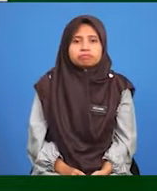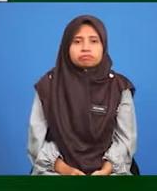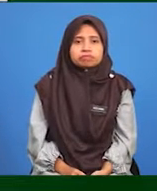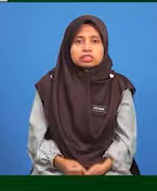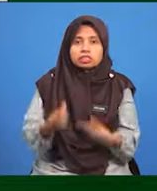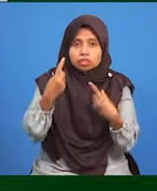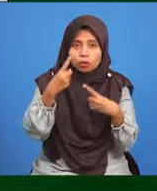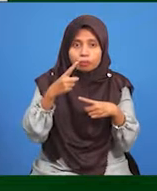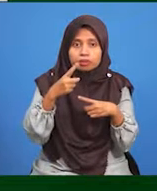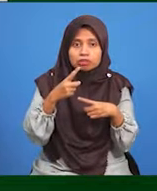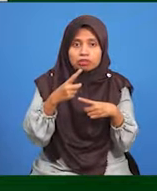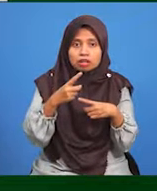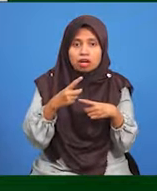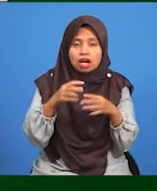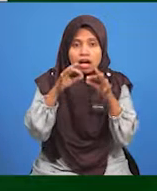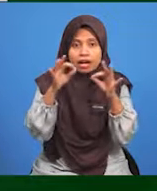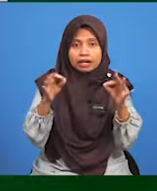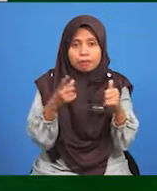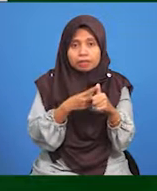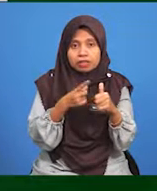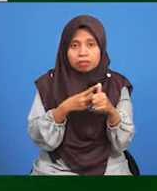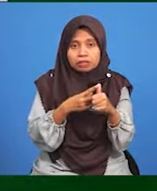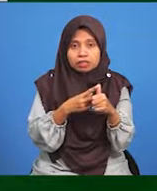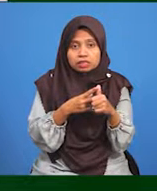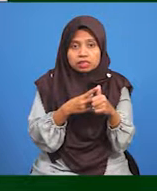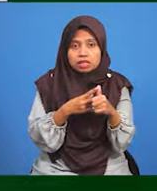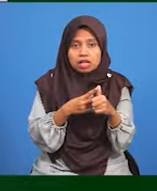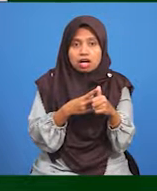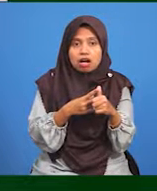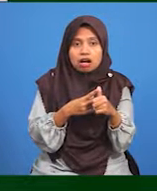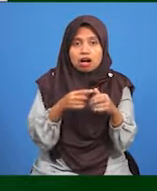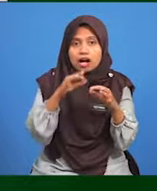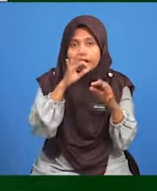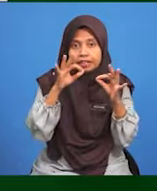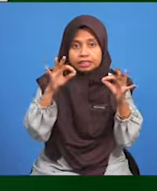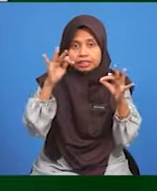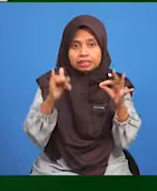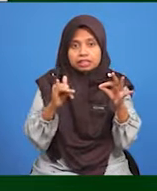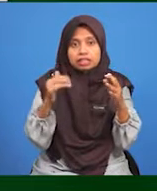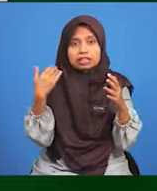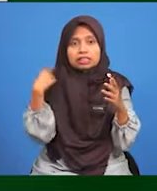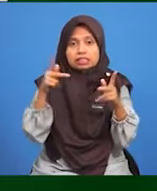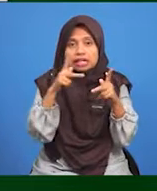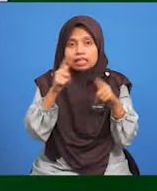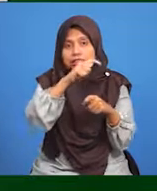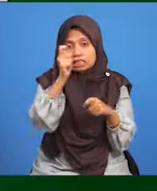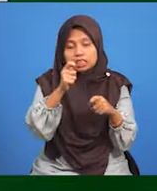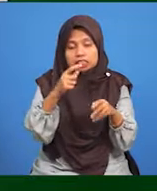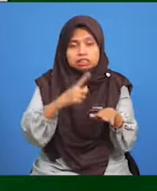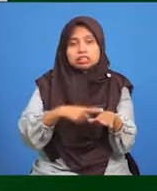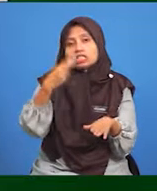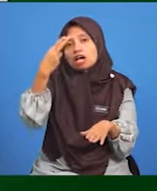Hai ayat pertama merupakan ayat tanya yang mengandungi kata tanya di